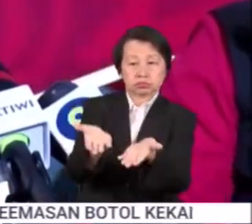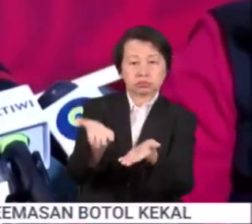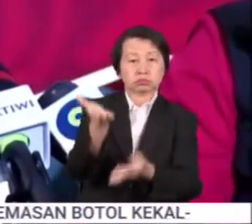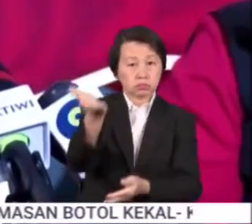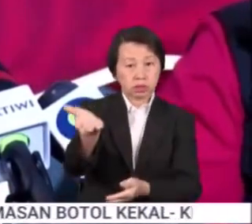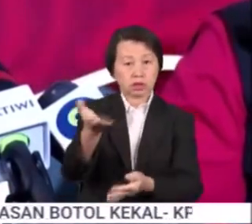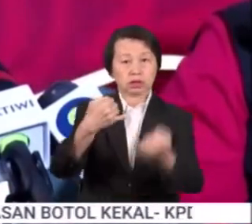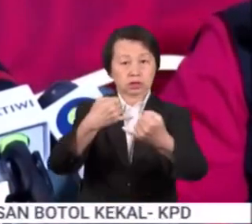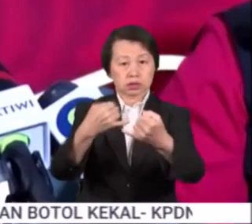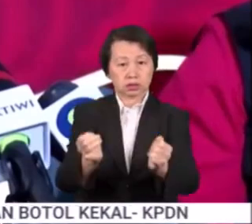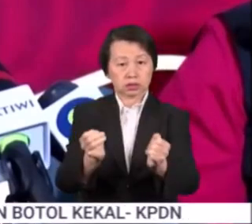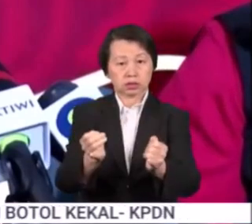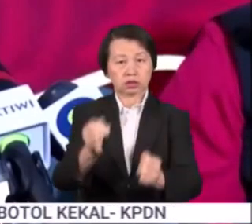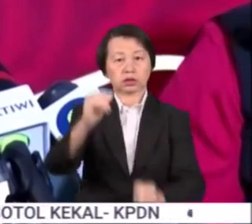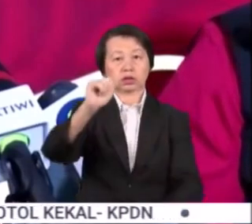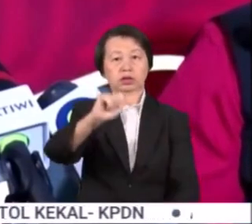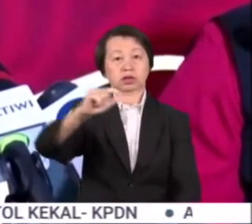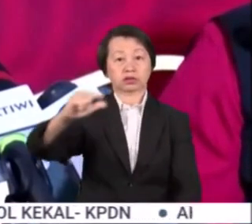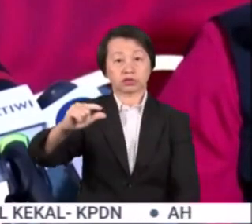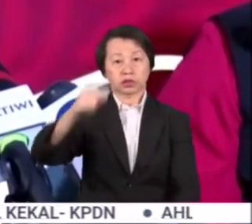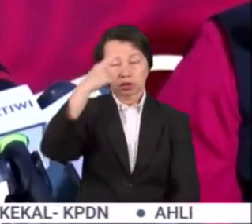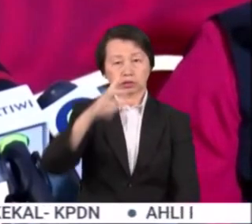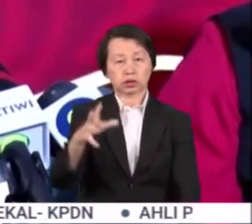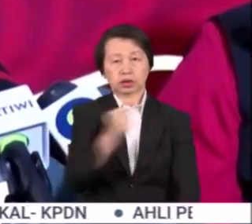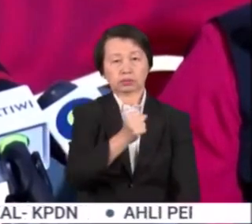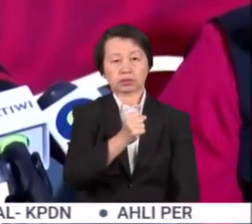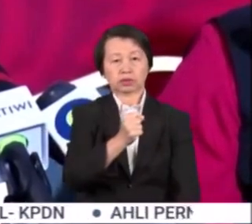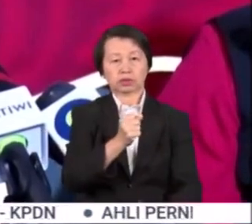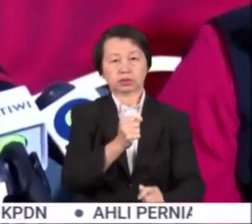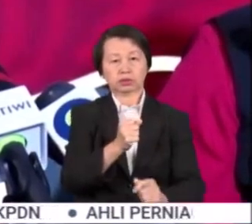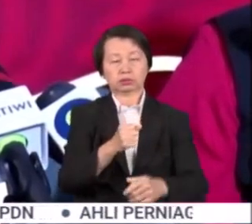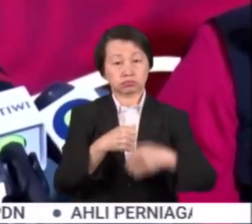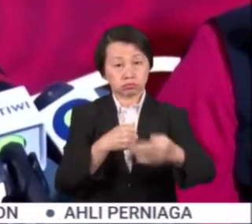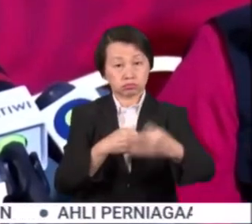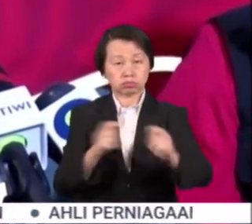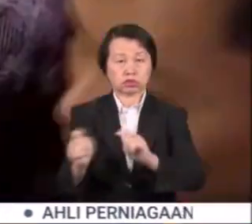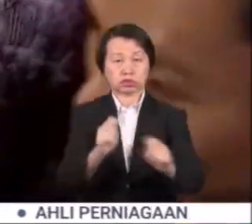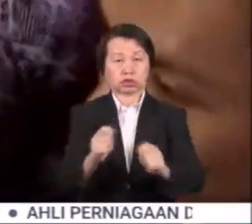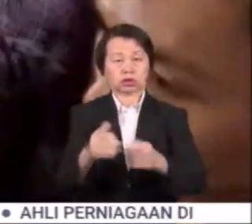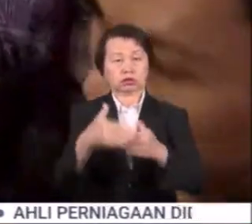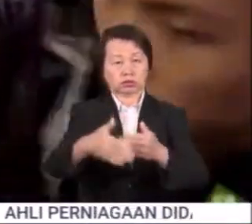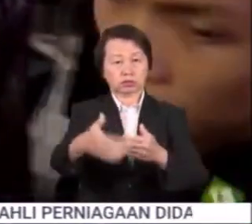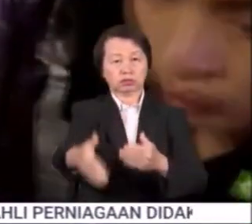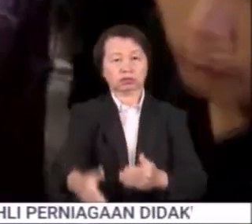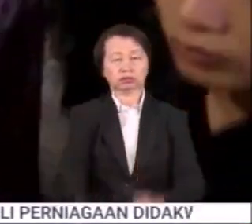Jabatan Ketua Negara untuk mengambil langkah-langkah selanjutnya. Okay.